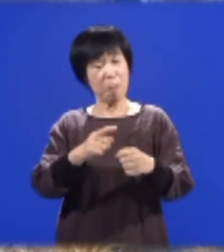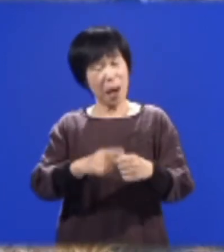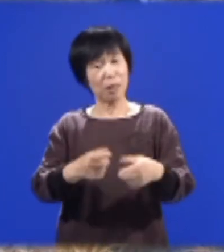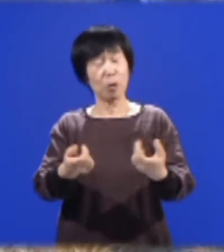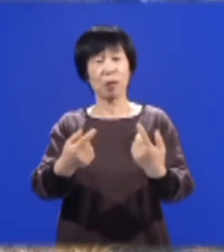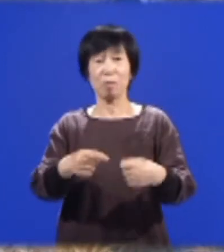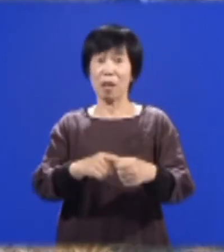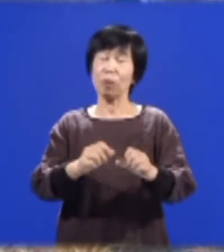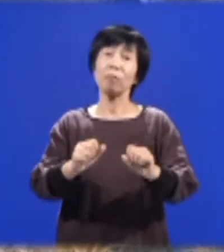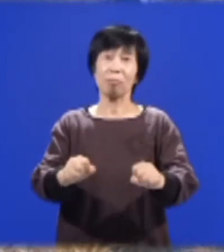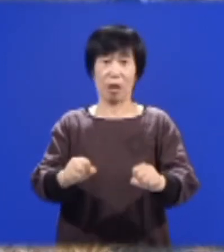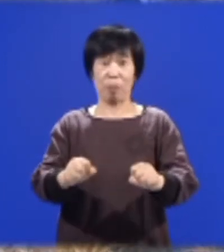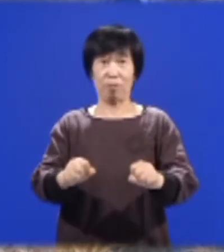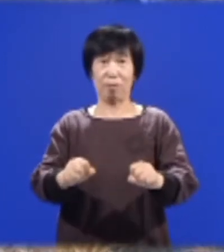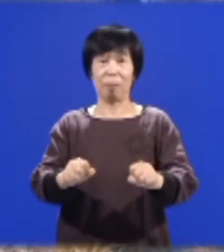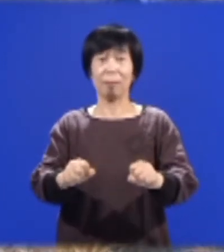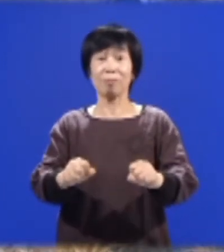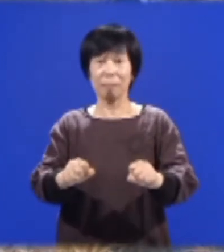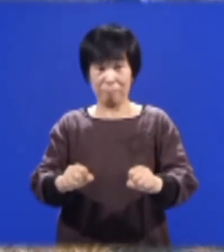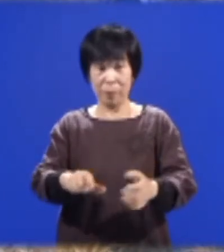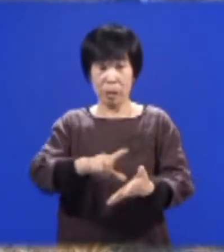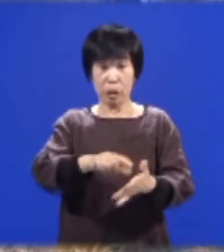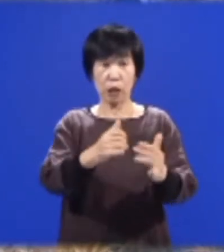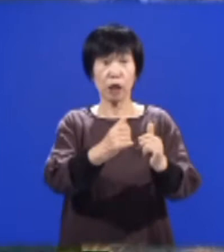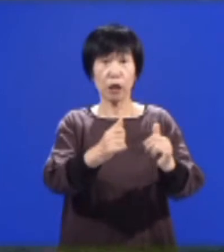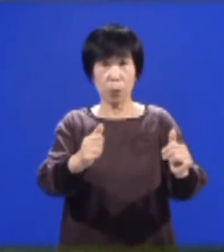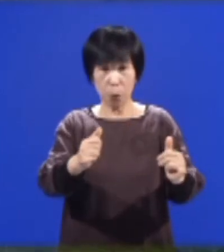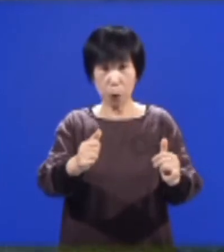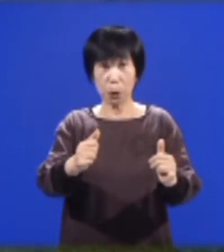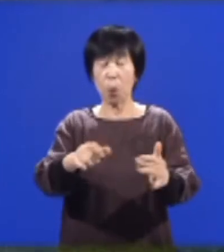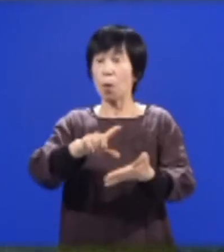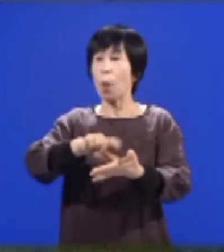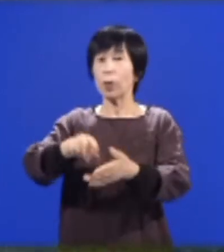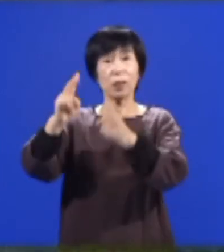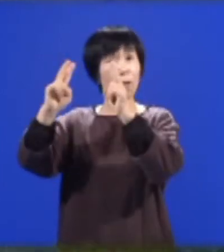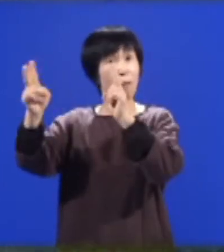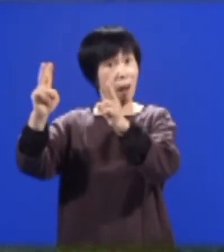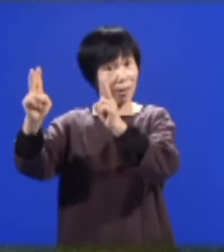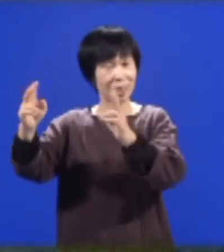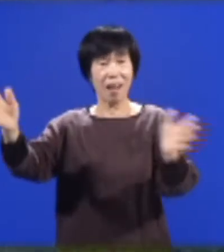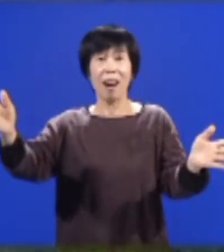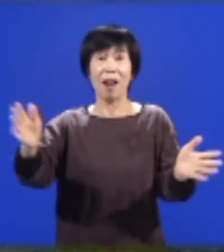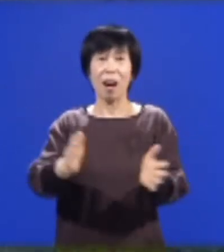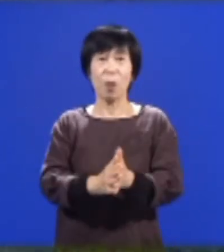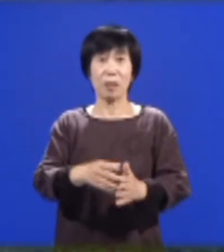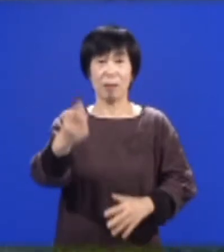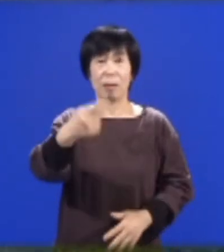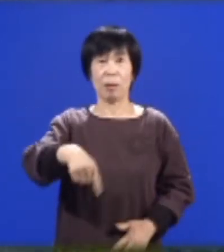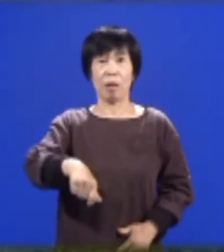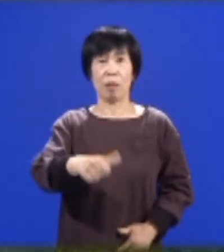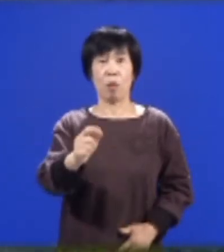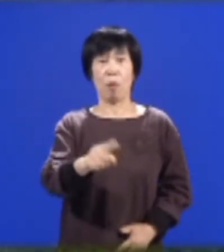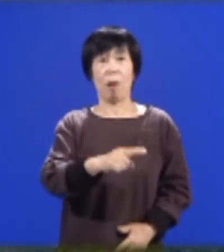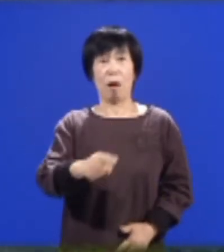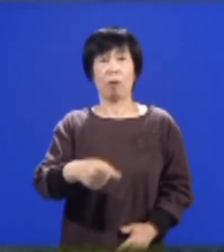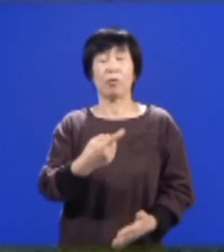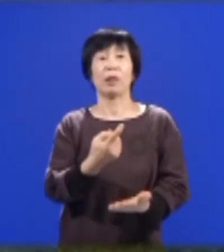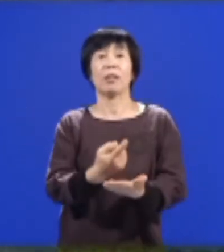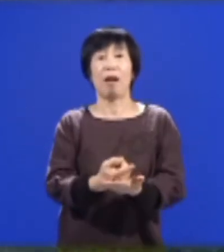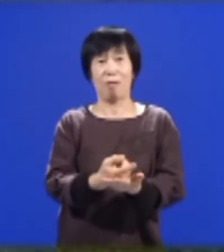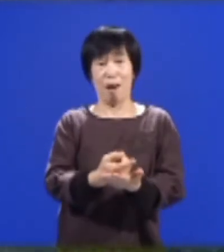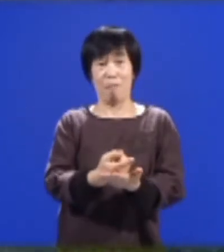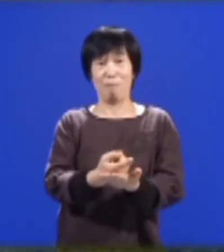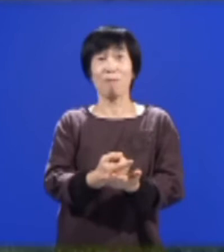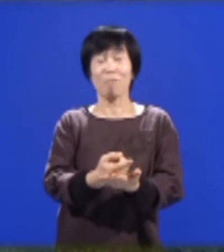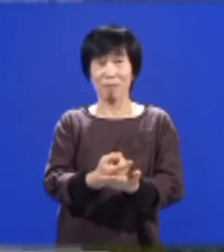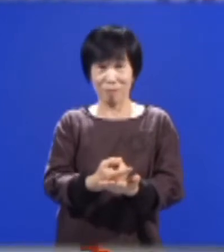年行われています。地域住民はもちろん地元の企業などおよそ1500人が参加する